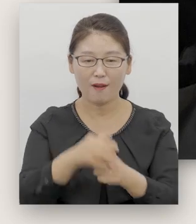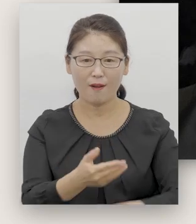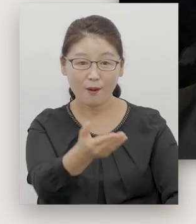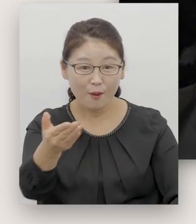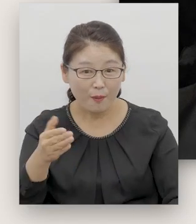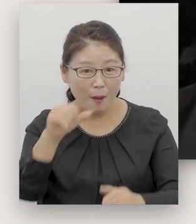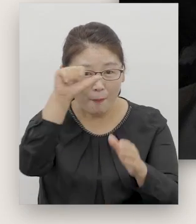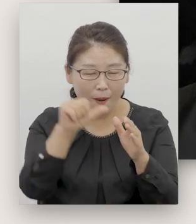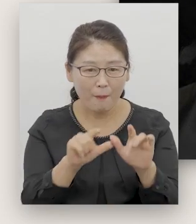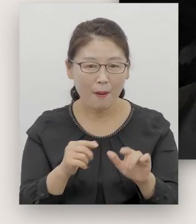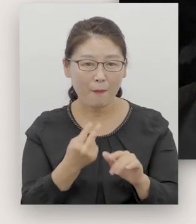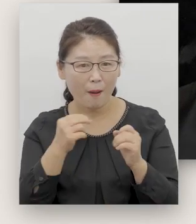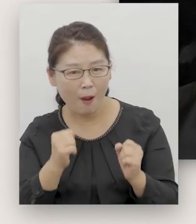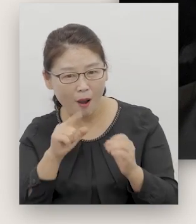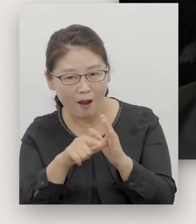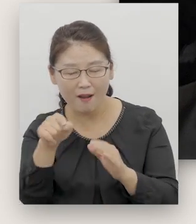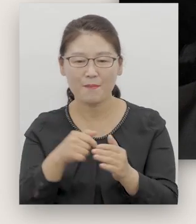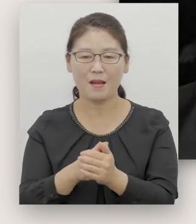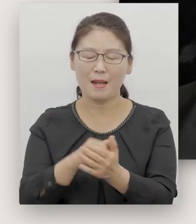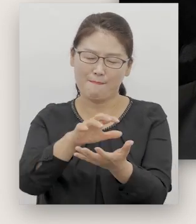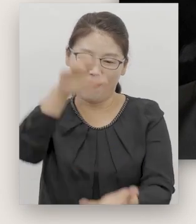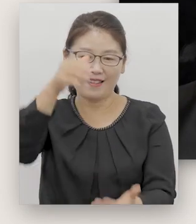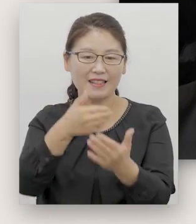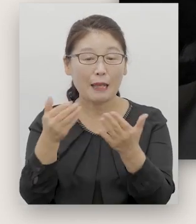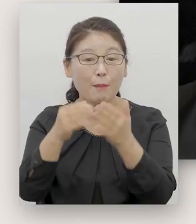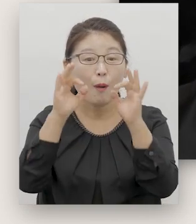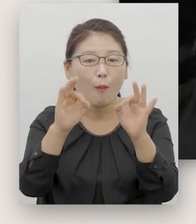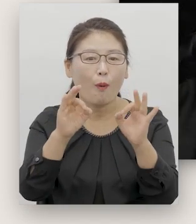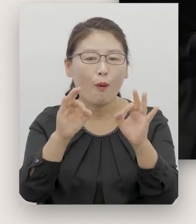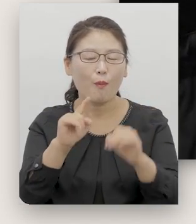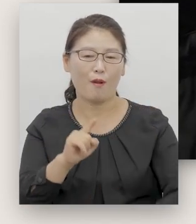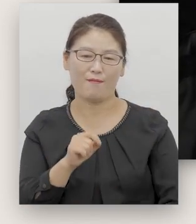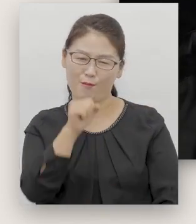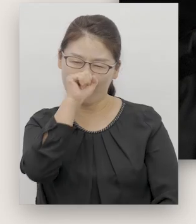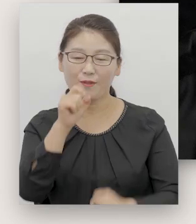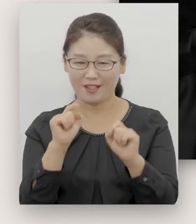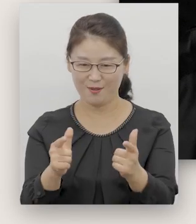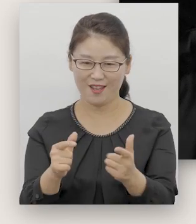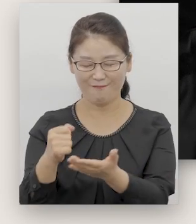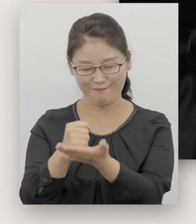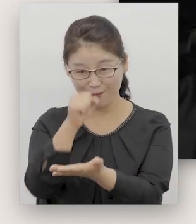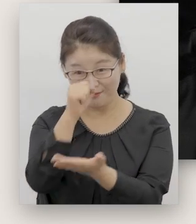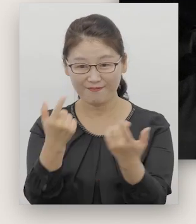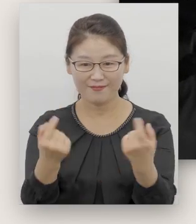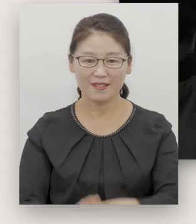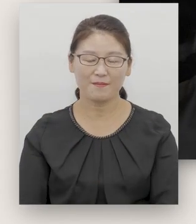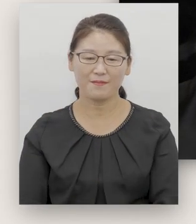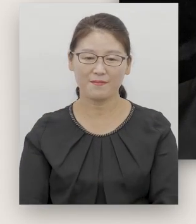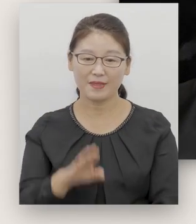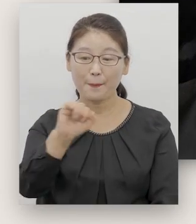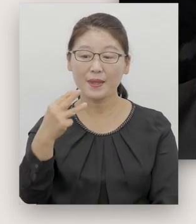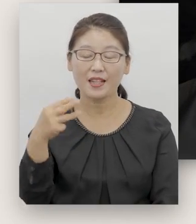있을까 하는 그런 굉장한 기회라고 하실 수 있고, 여러분 굉장히 운이 좋으신 거라고 할수 있습니다. 이번 전시에는